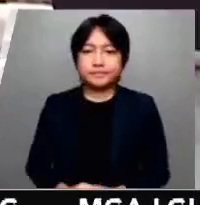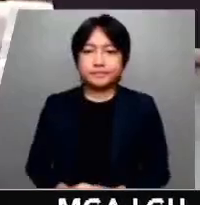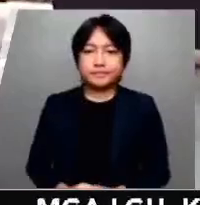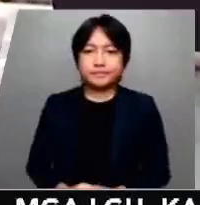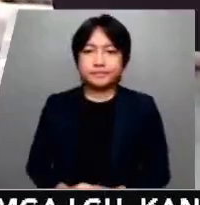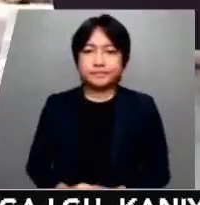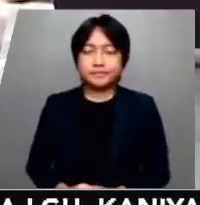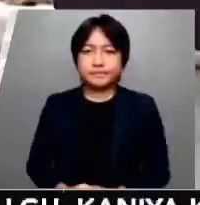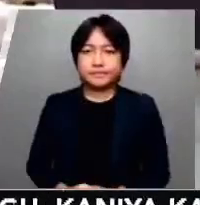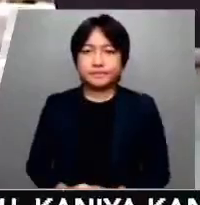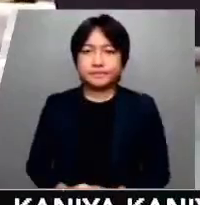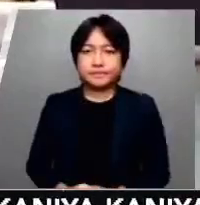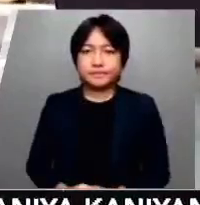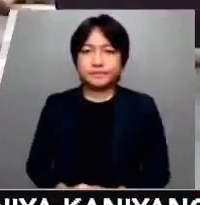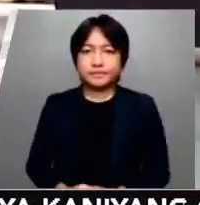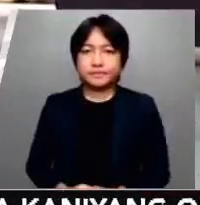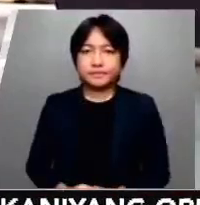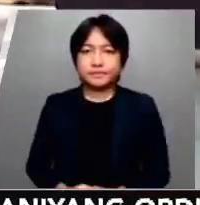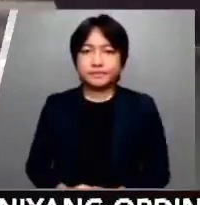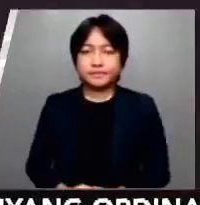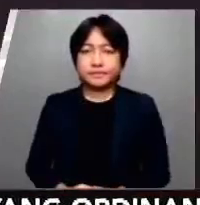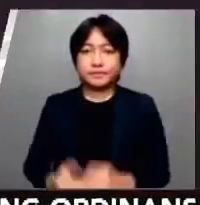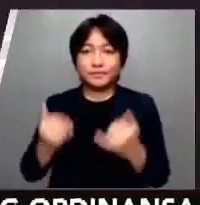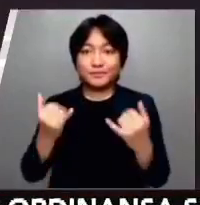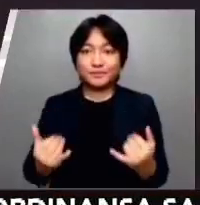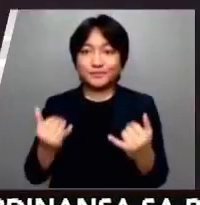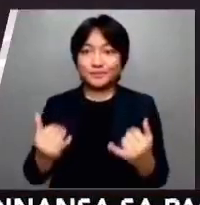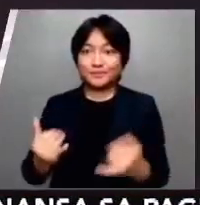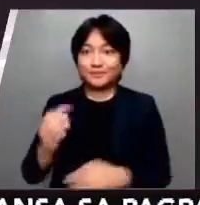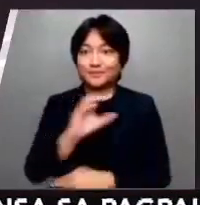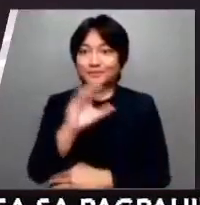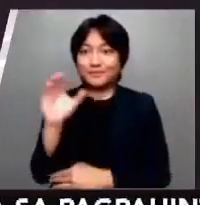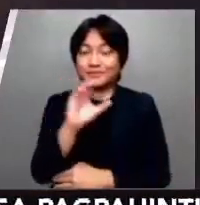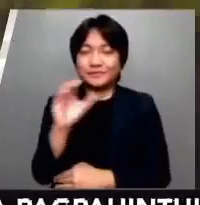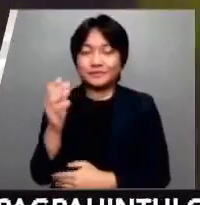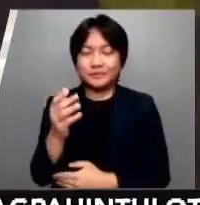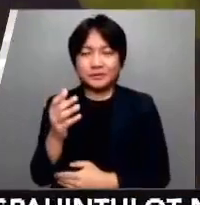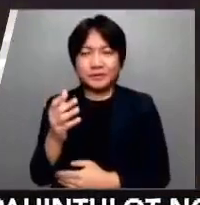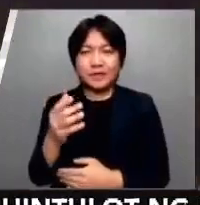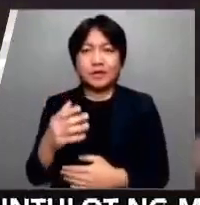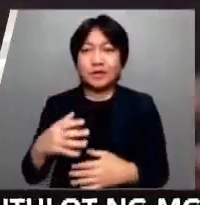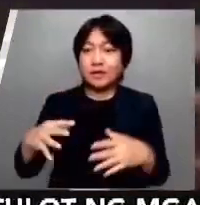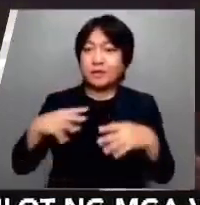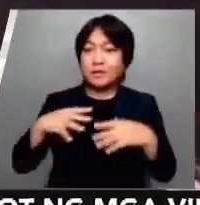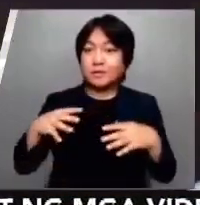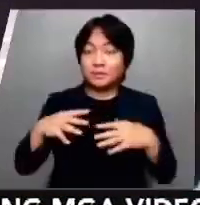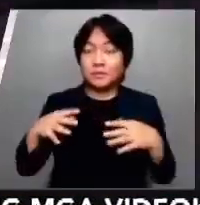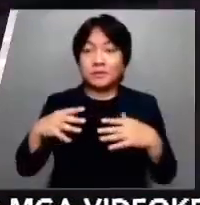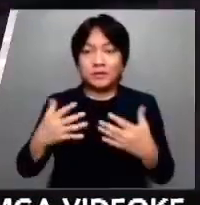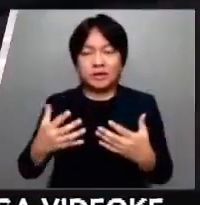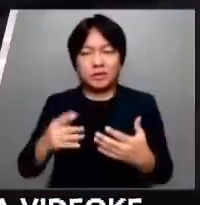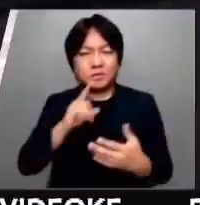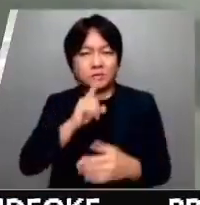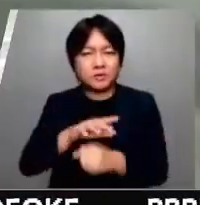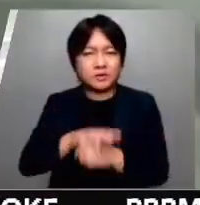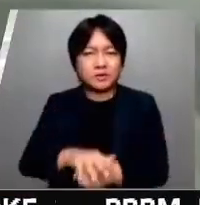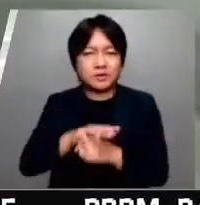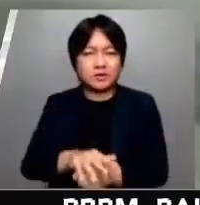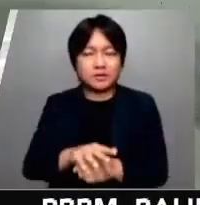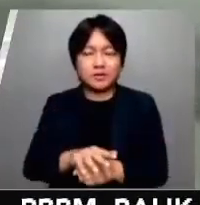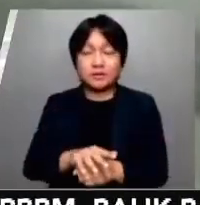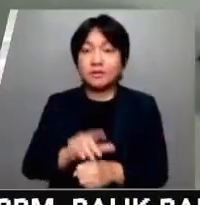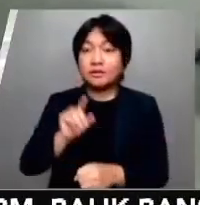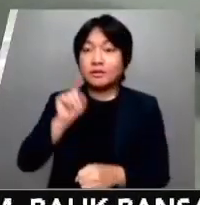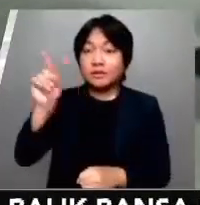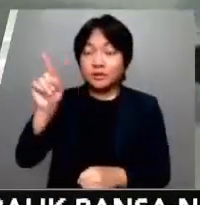Anim na araw bago ang Pasko, ramdam na ng ilang biyahero ang holiday stress. Kaya sa Germany, meron silang stress reliever. Yan ang